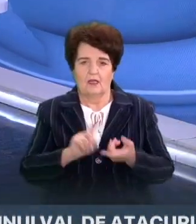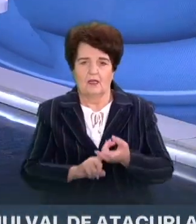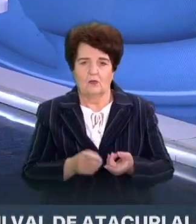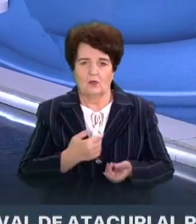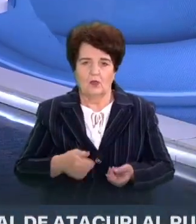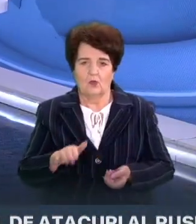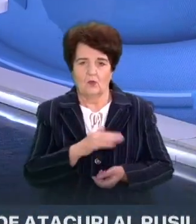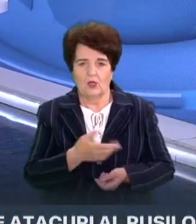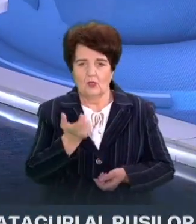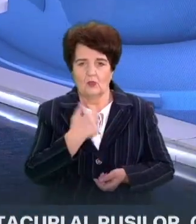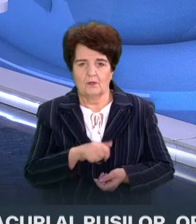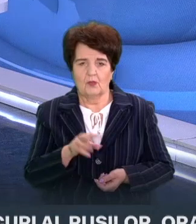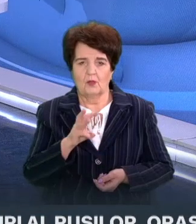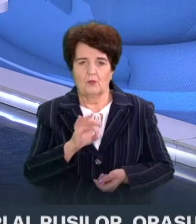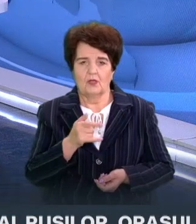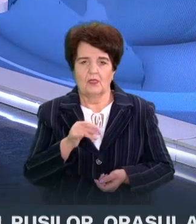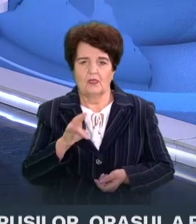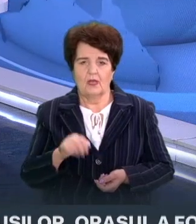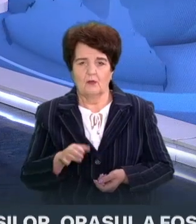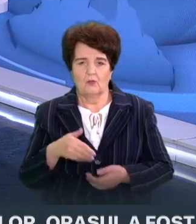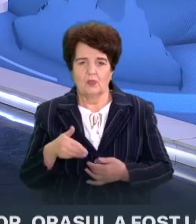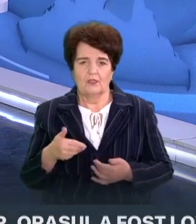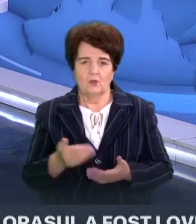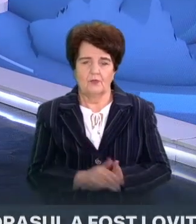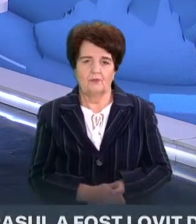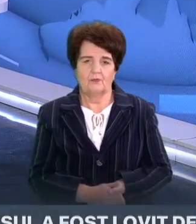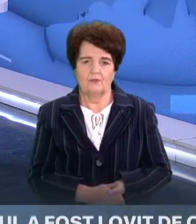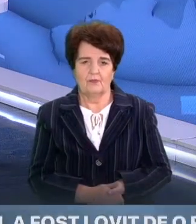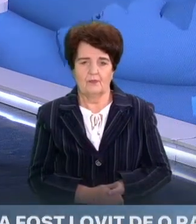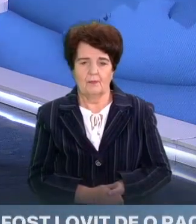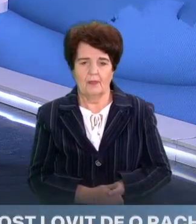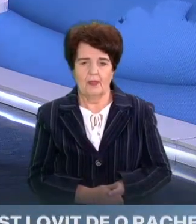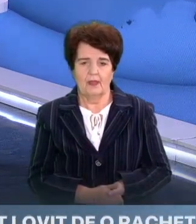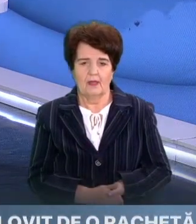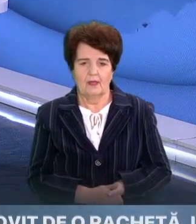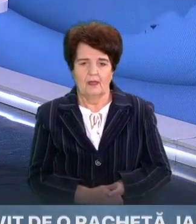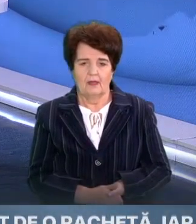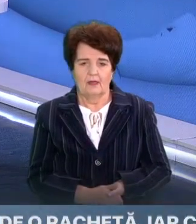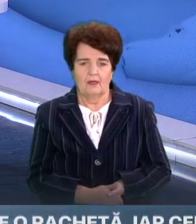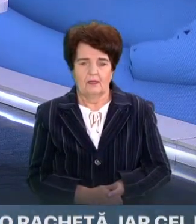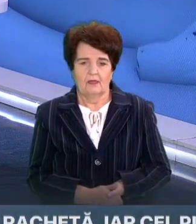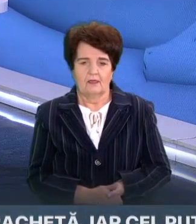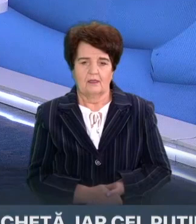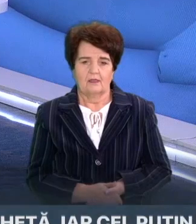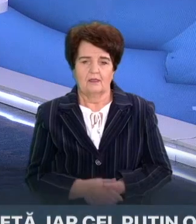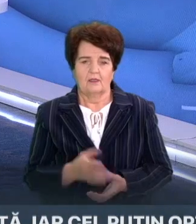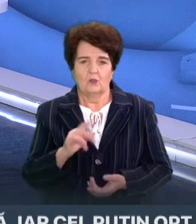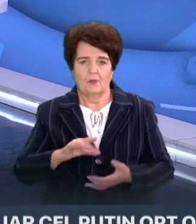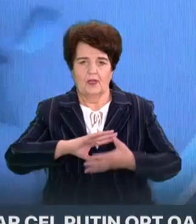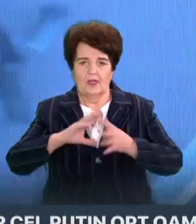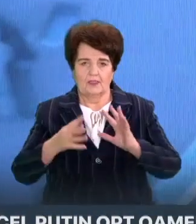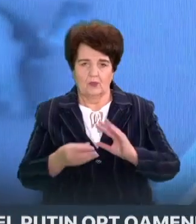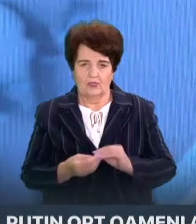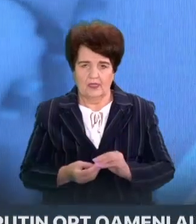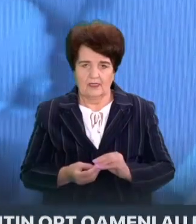noi. Domnule Mogâldea, bună ziua! Dacă ne auziți. Bună ziua! Domnule Mogâldea, după rezultatele